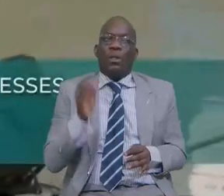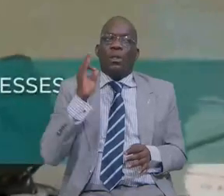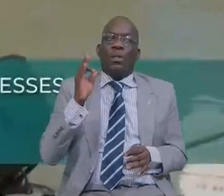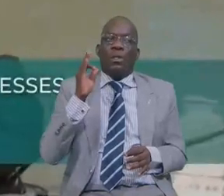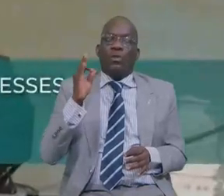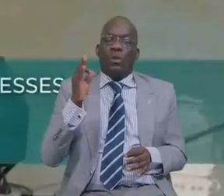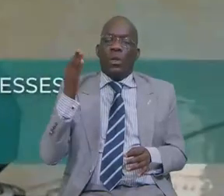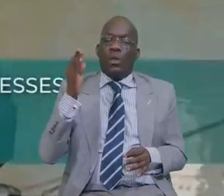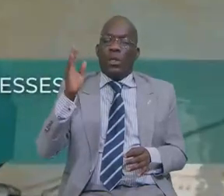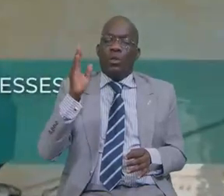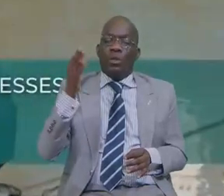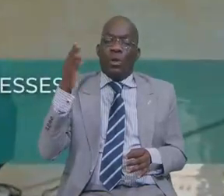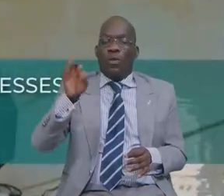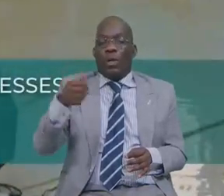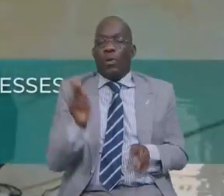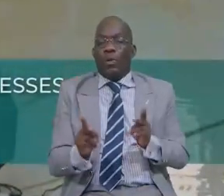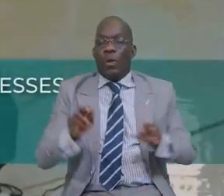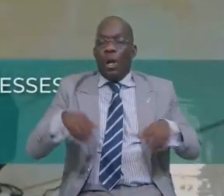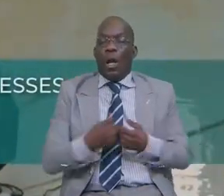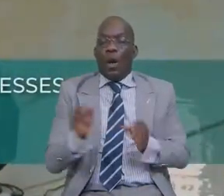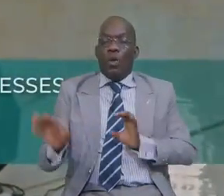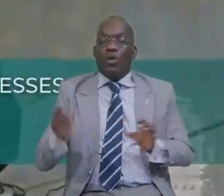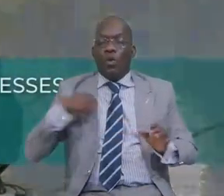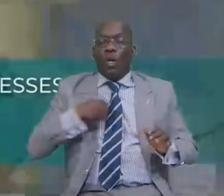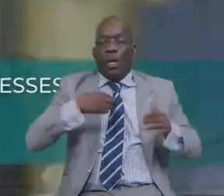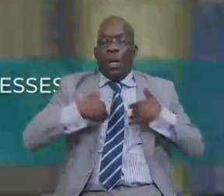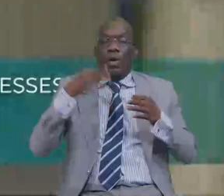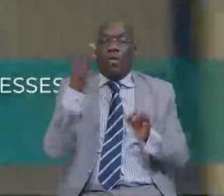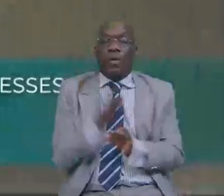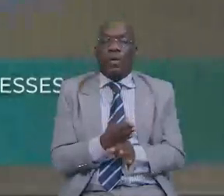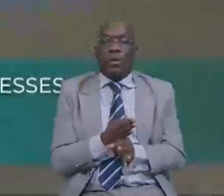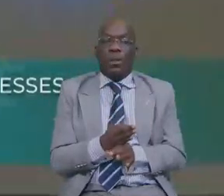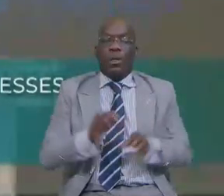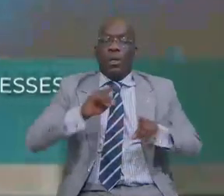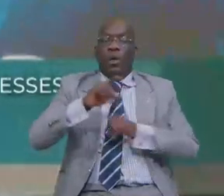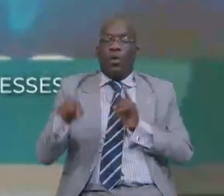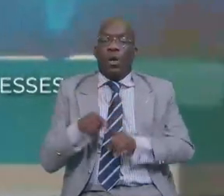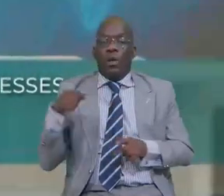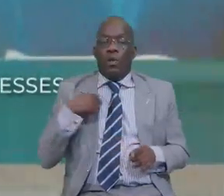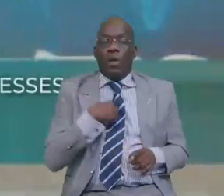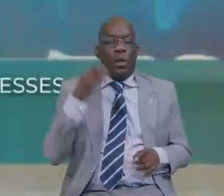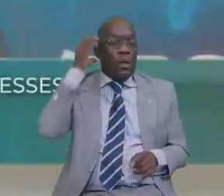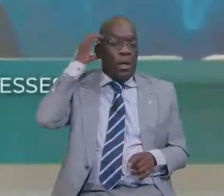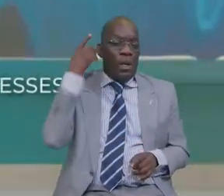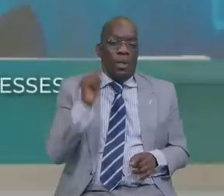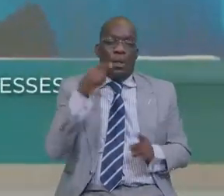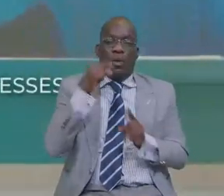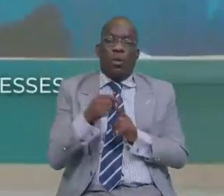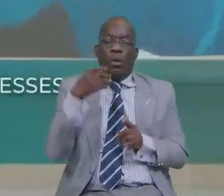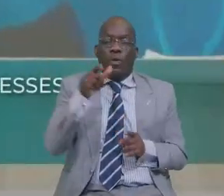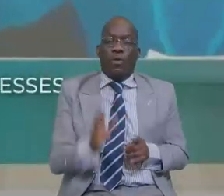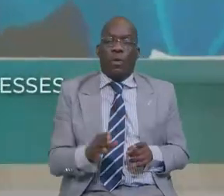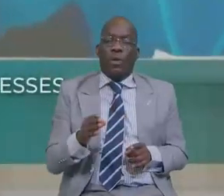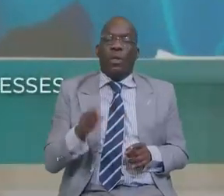personnes. Et quand elle avait entendu parler de Jésus, comment avoir la foi lorsque nous entendons la parole de Dieu? Il dit la foi